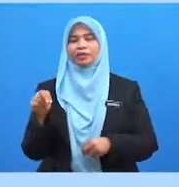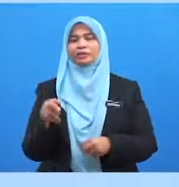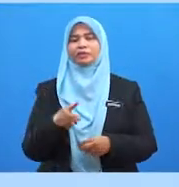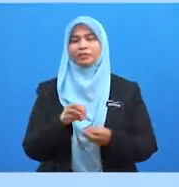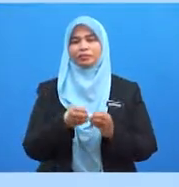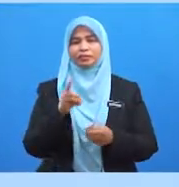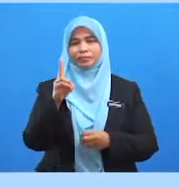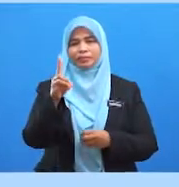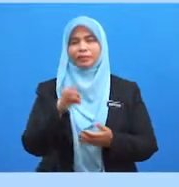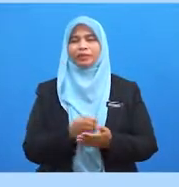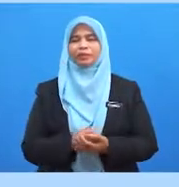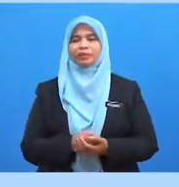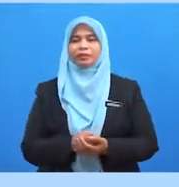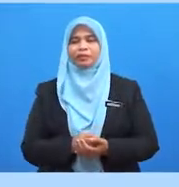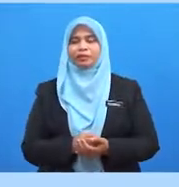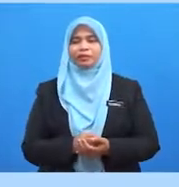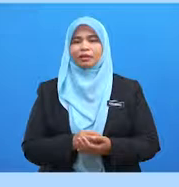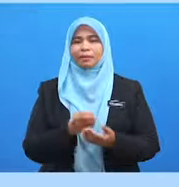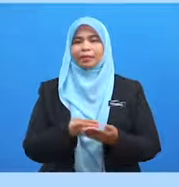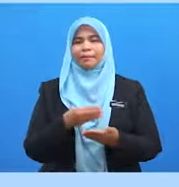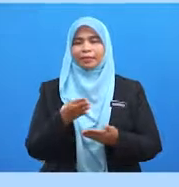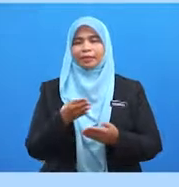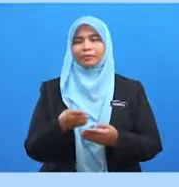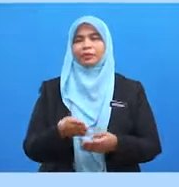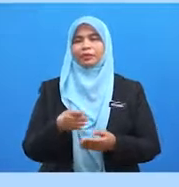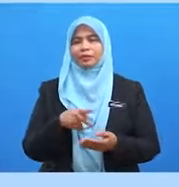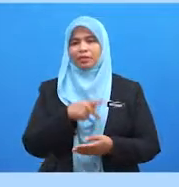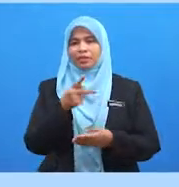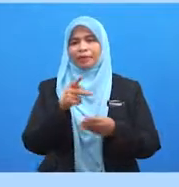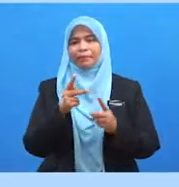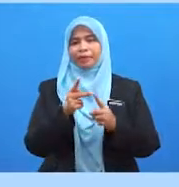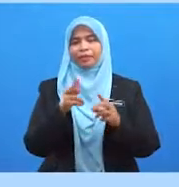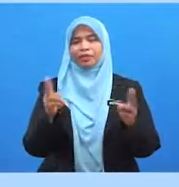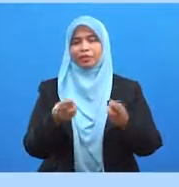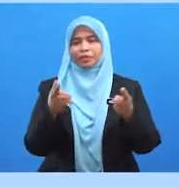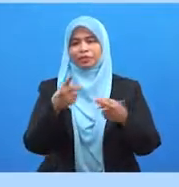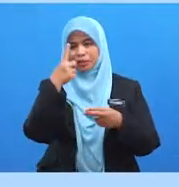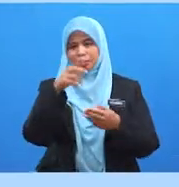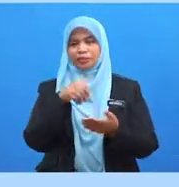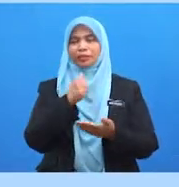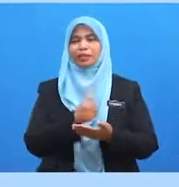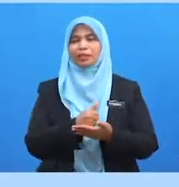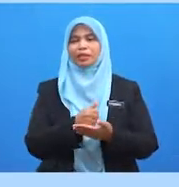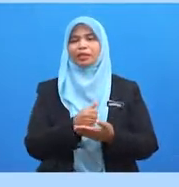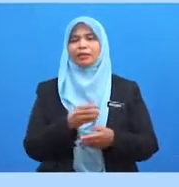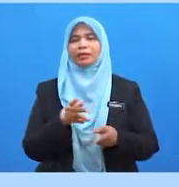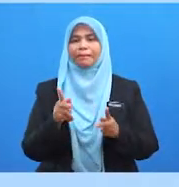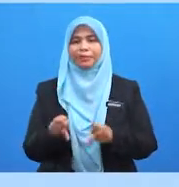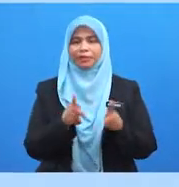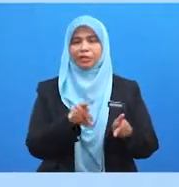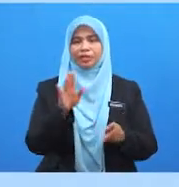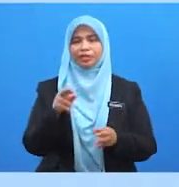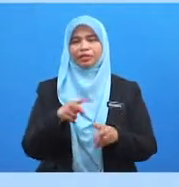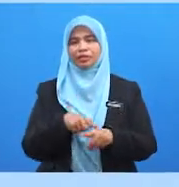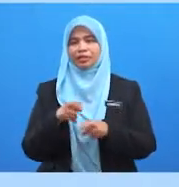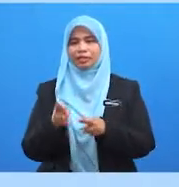iaitu pertama, memberi peluang kepada usahawan untuk menilai projek yang